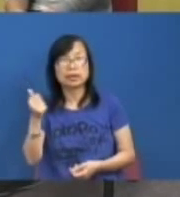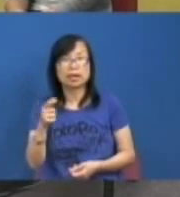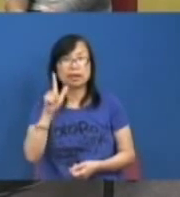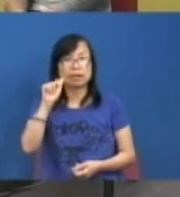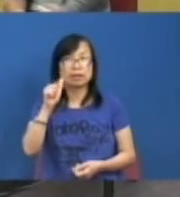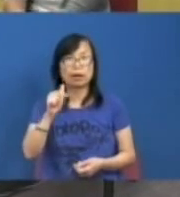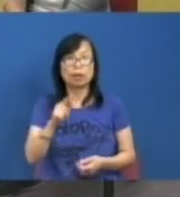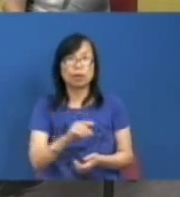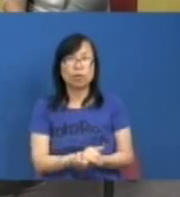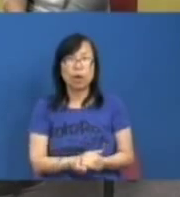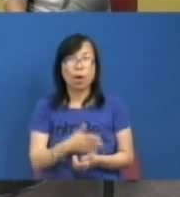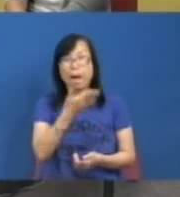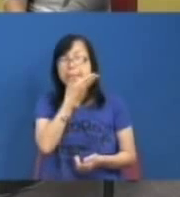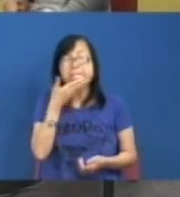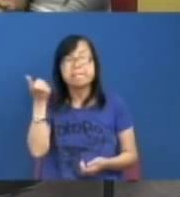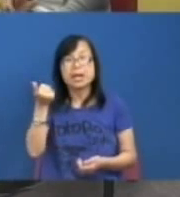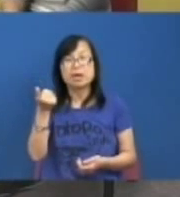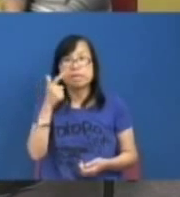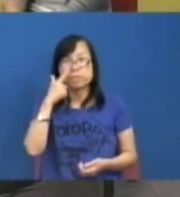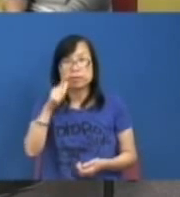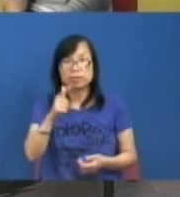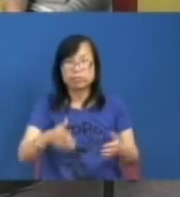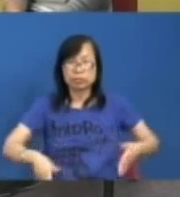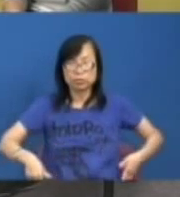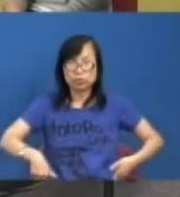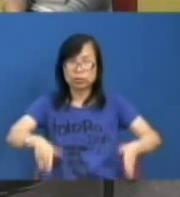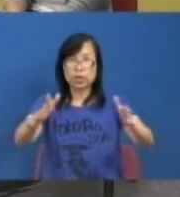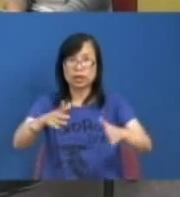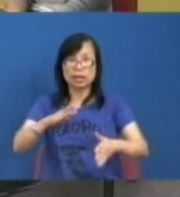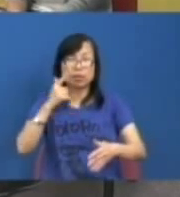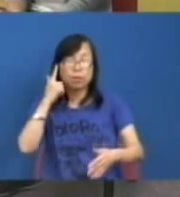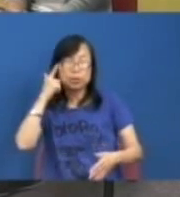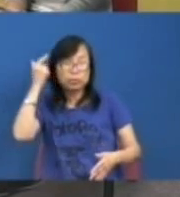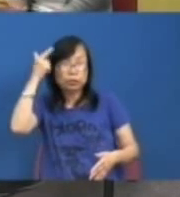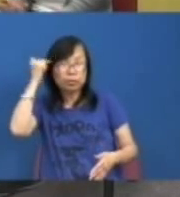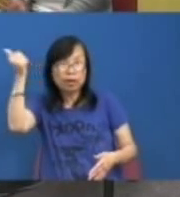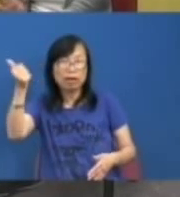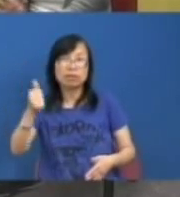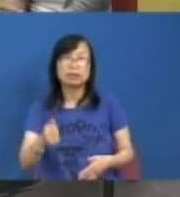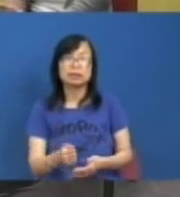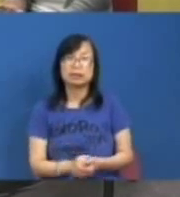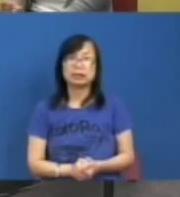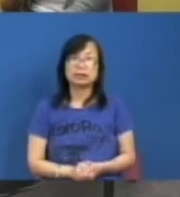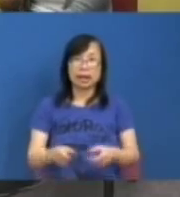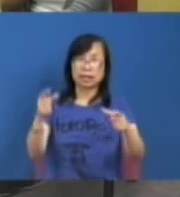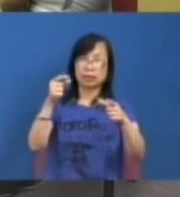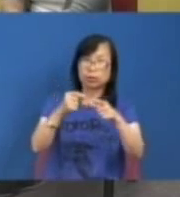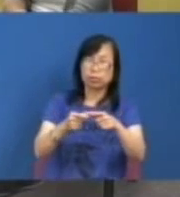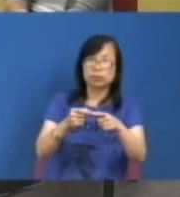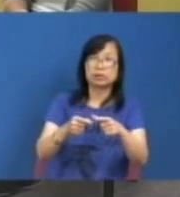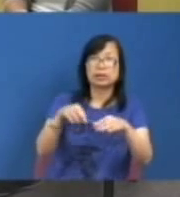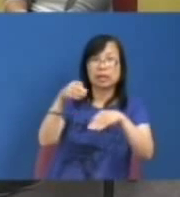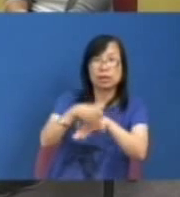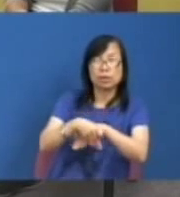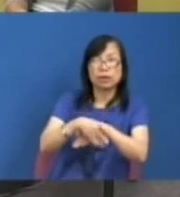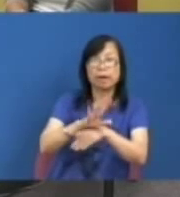嘅屋村啦，叫美孚新村。咁美孚新村其實就係一個好出名嘅一個。 在大公計裏面是講明咧